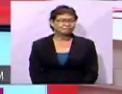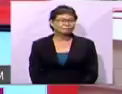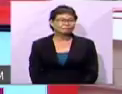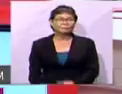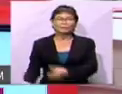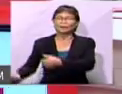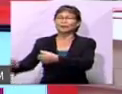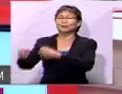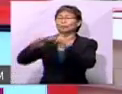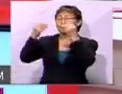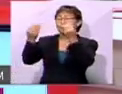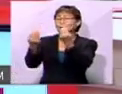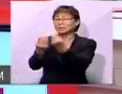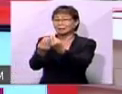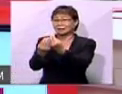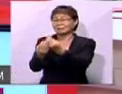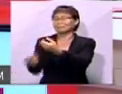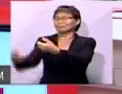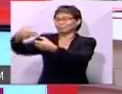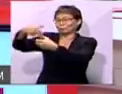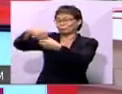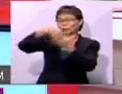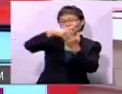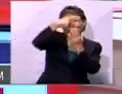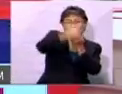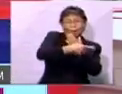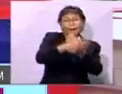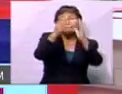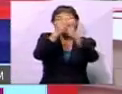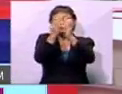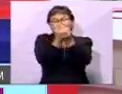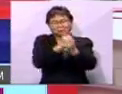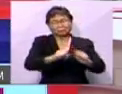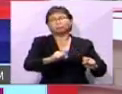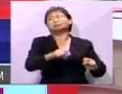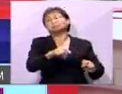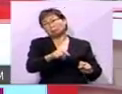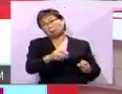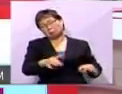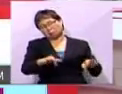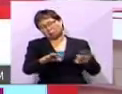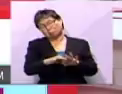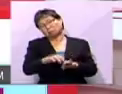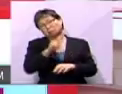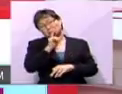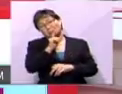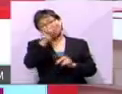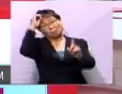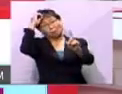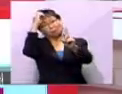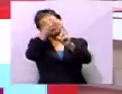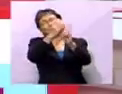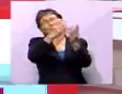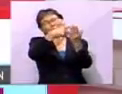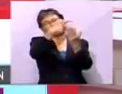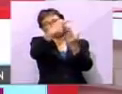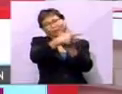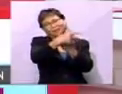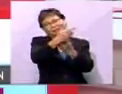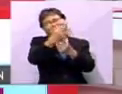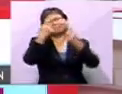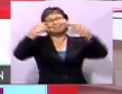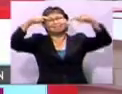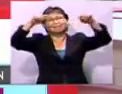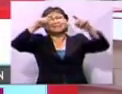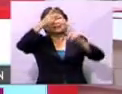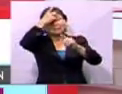Penglibatan anggota masyarakat dalam program Bandar Selamat adalah penting bagi memastikan objektif program itu tercapai. Datuk